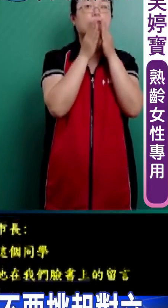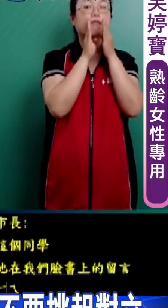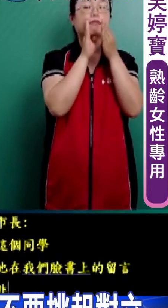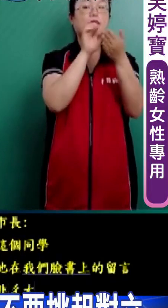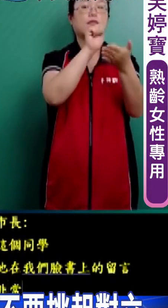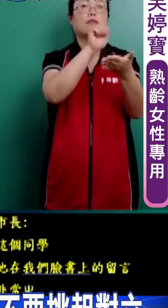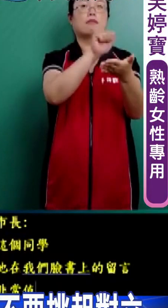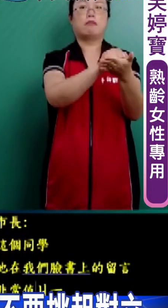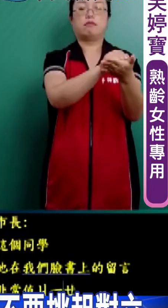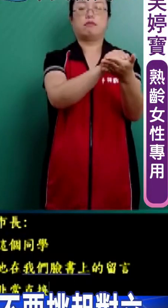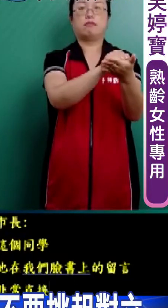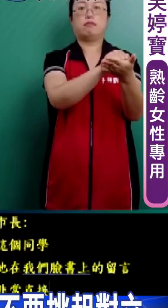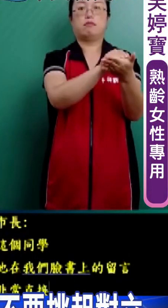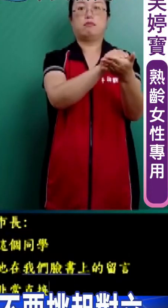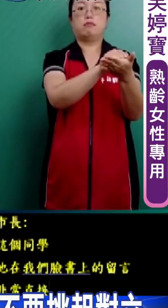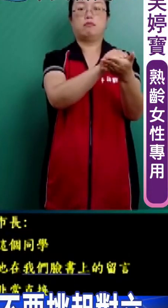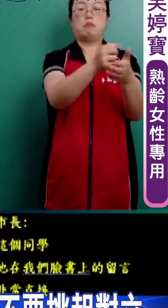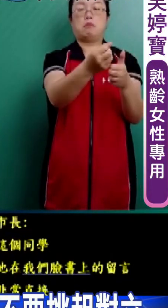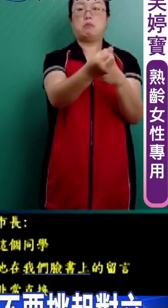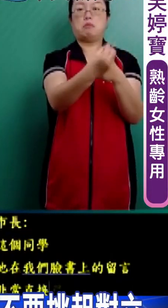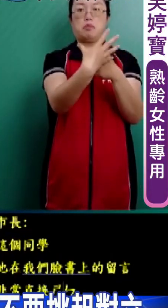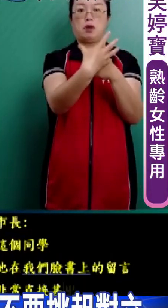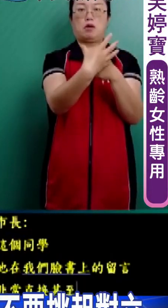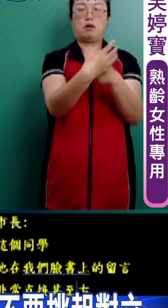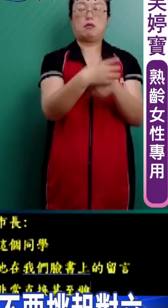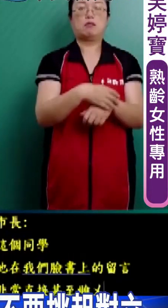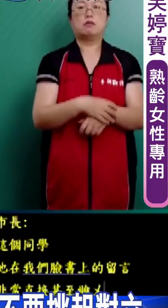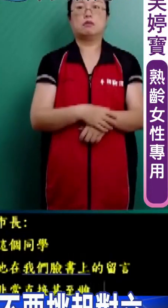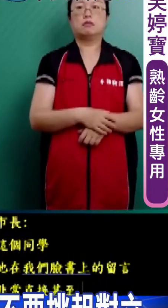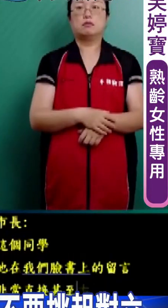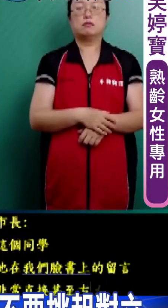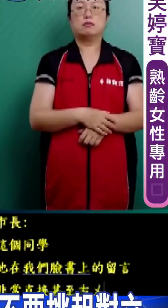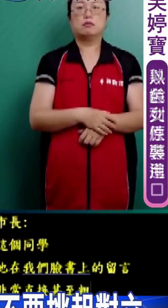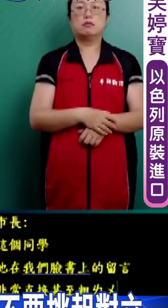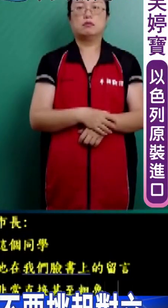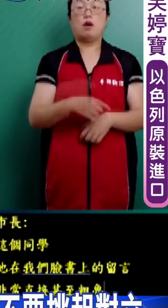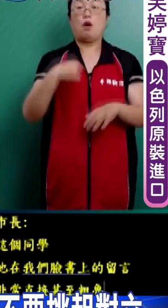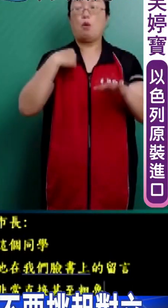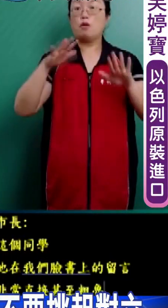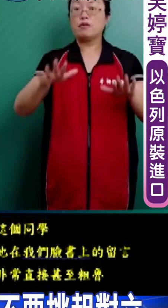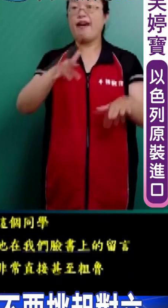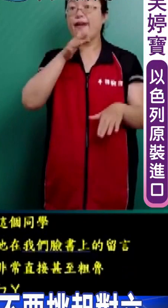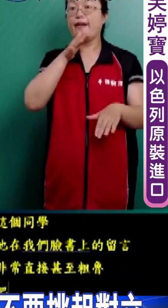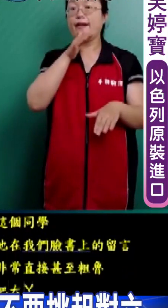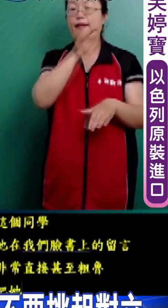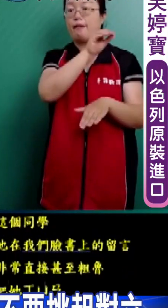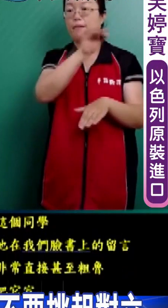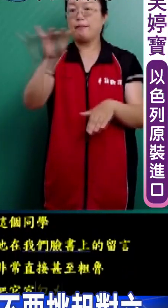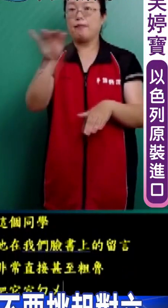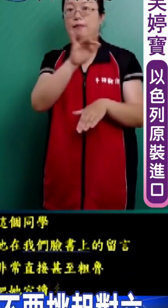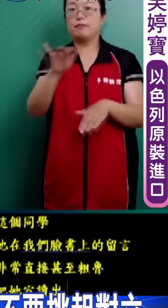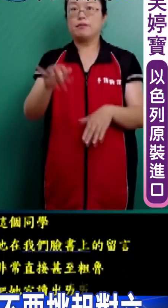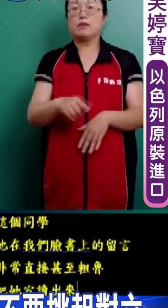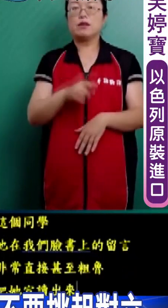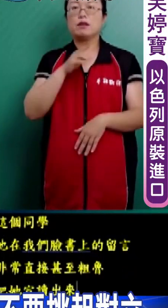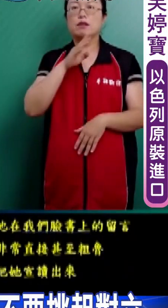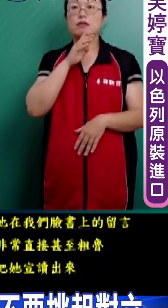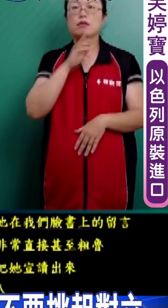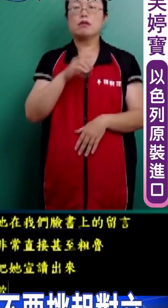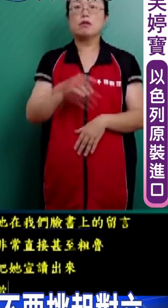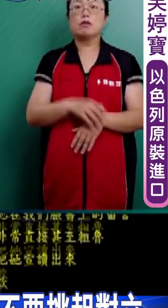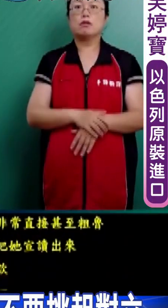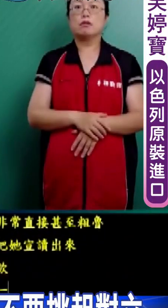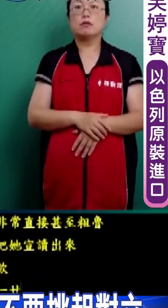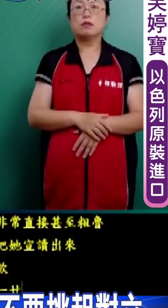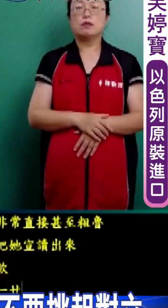接，但是有点粗鲁哈，我就把它宣读出来哈。哎，耶鲁公卫出